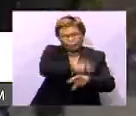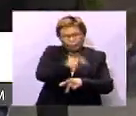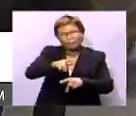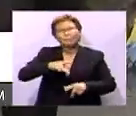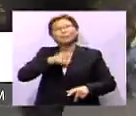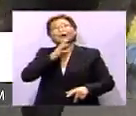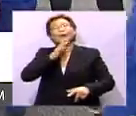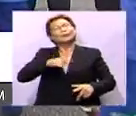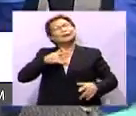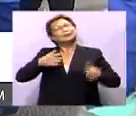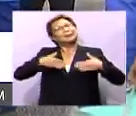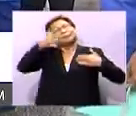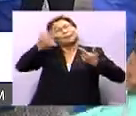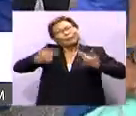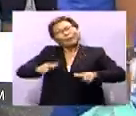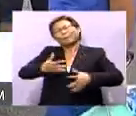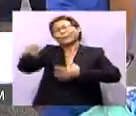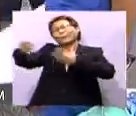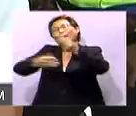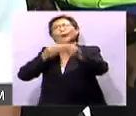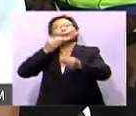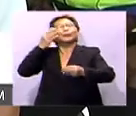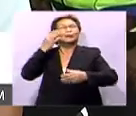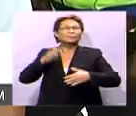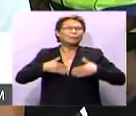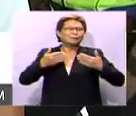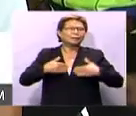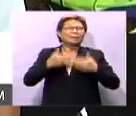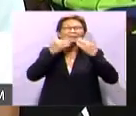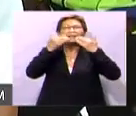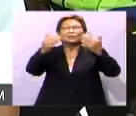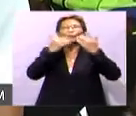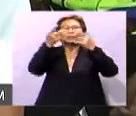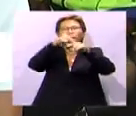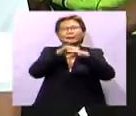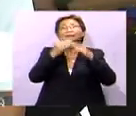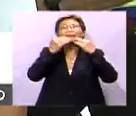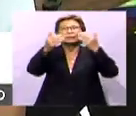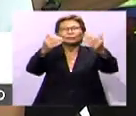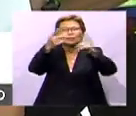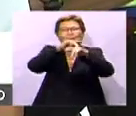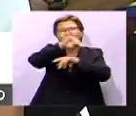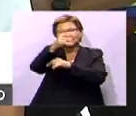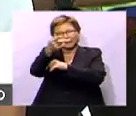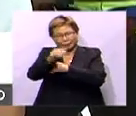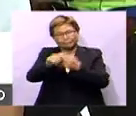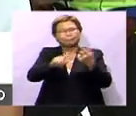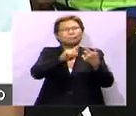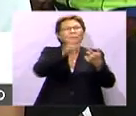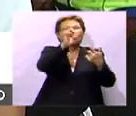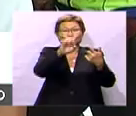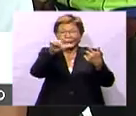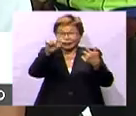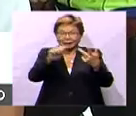rasa gembira kerana dibenarkan pulang. Saya terima kasihlah kepada pihak-pihak JKM,